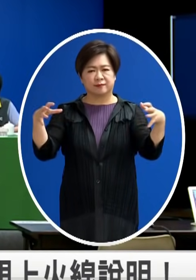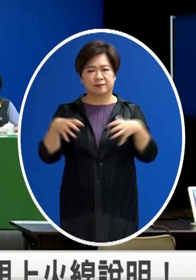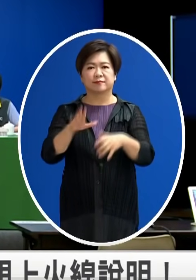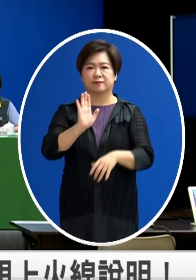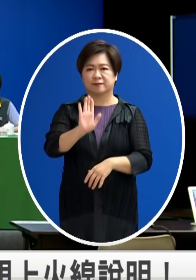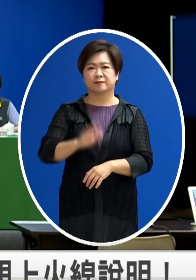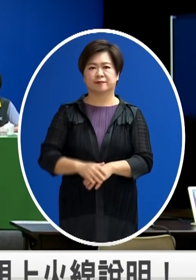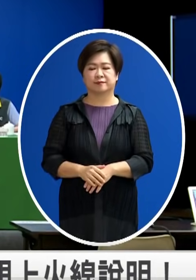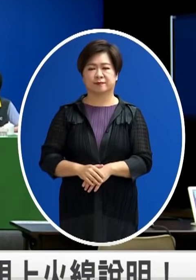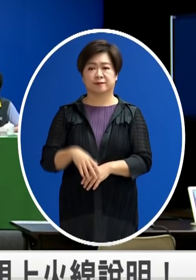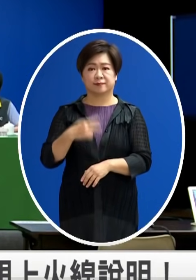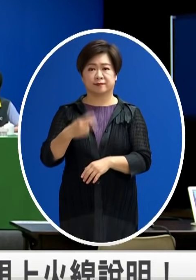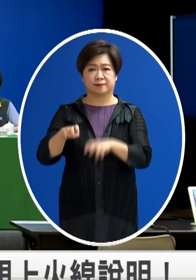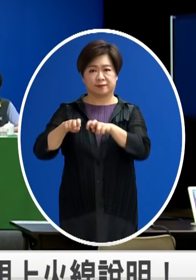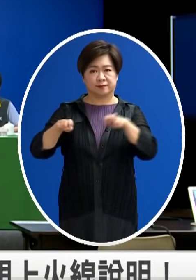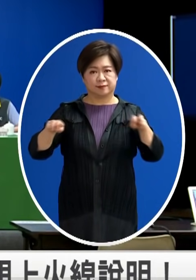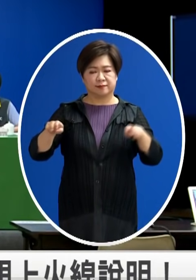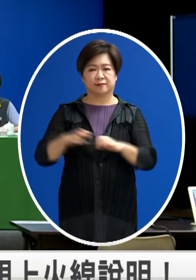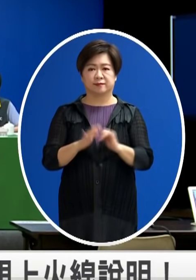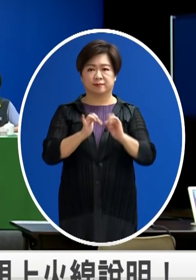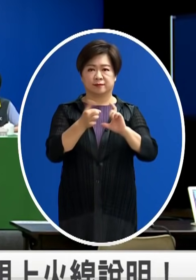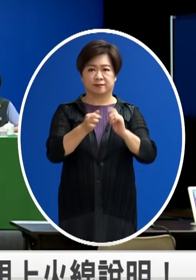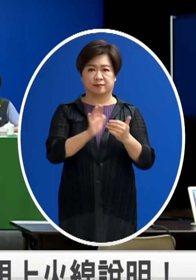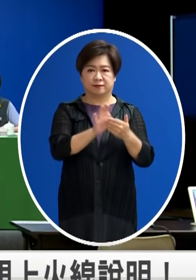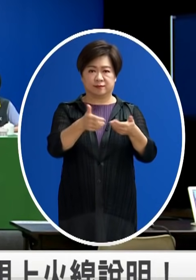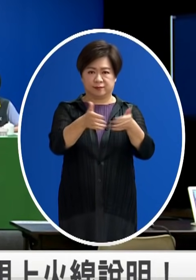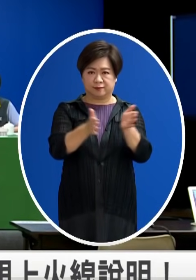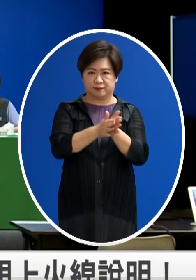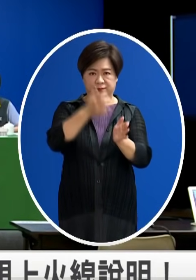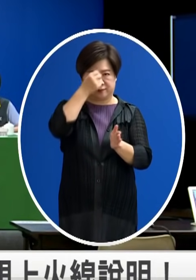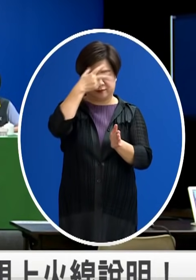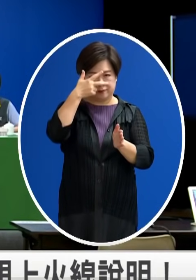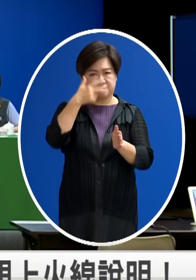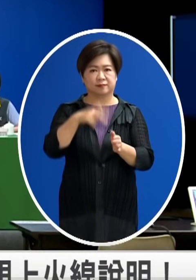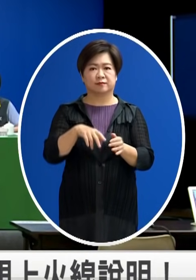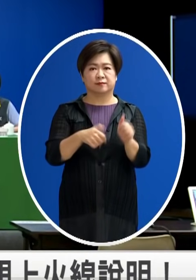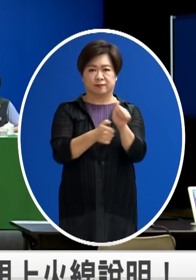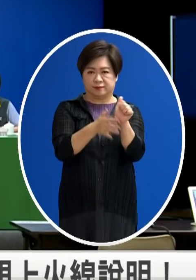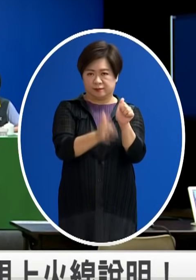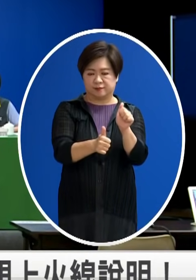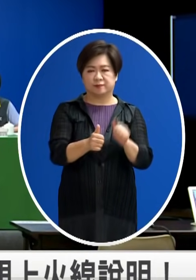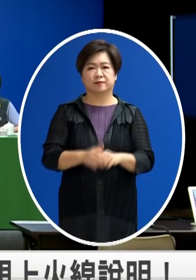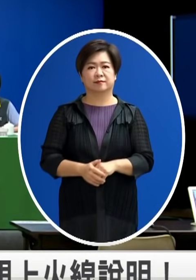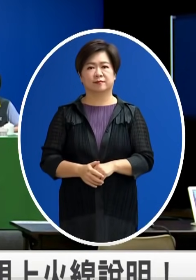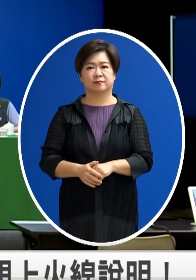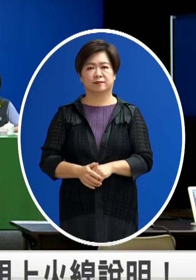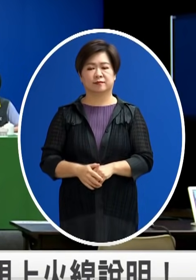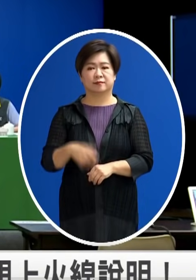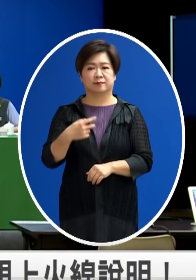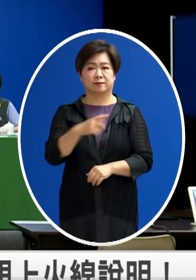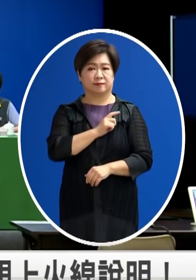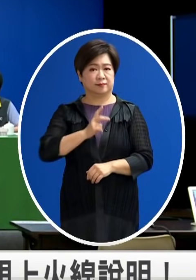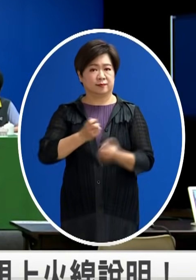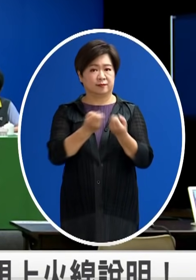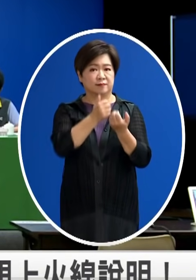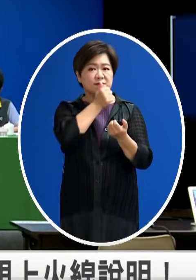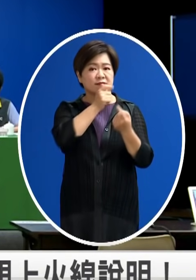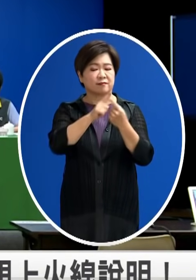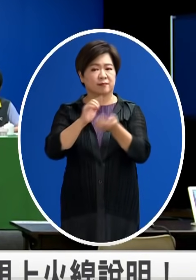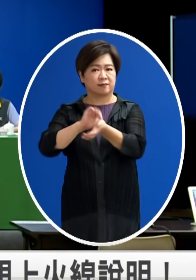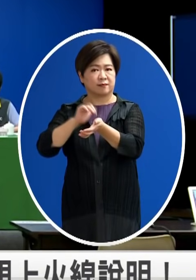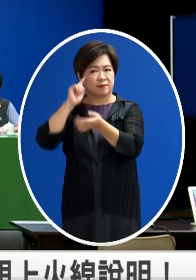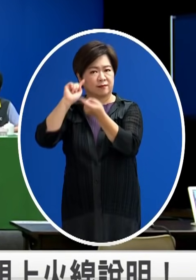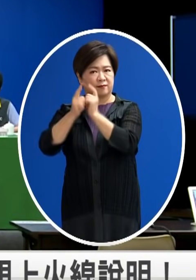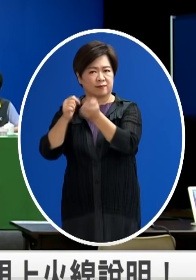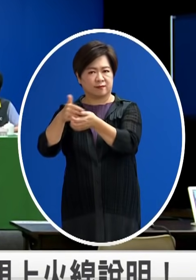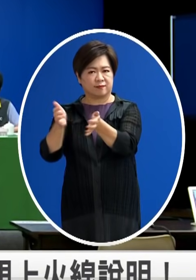场上。此外出席的还有我们社区防治组的庄祥庄副组长哈，兼发言人，以及医疗应变组的